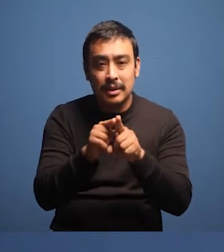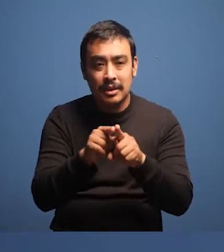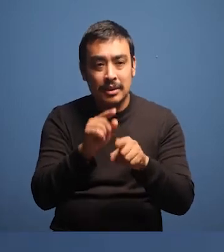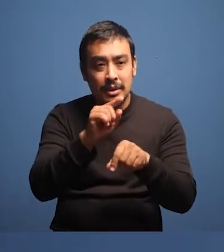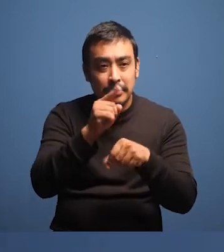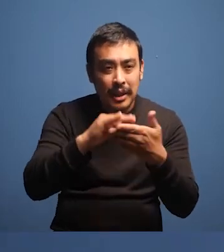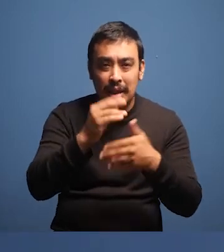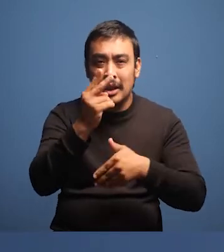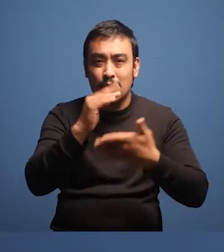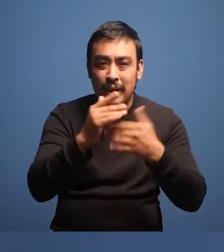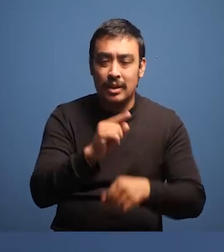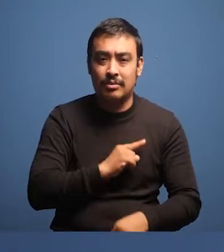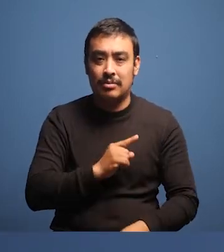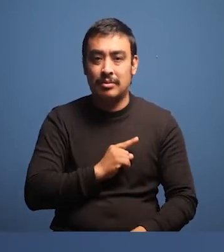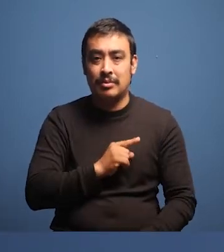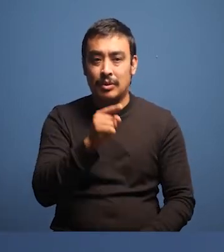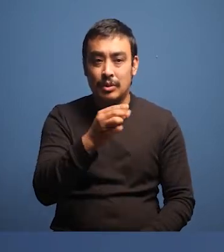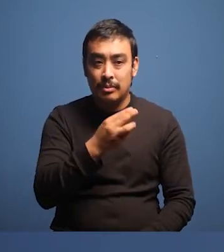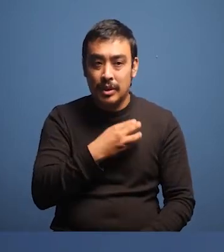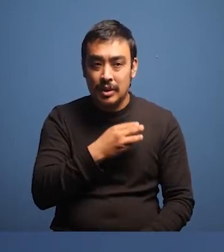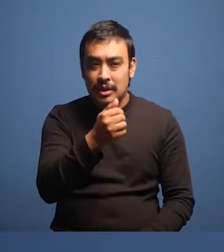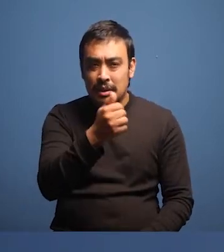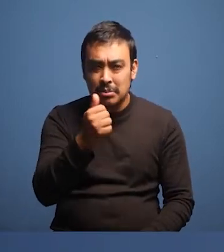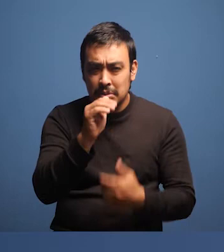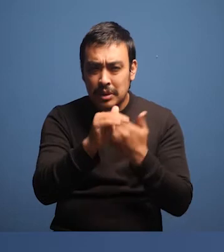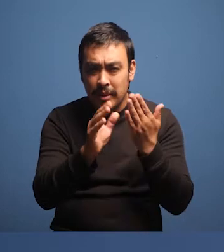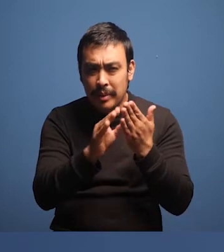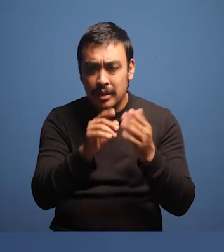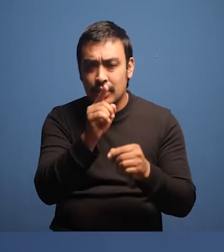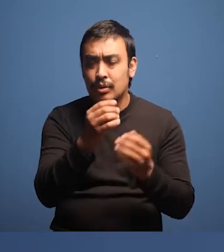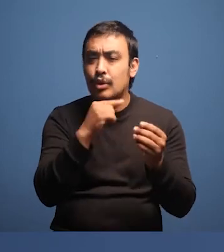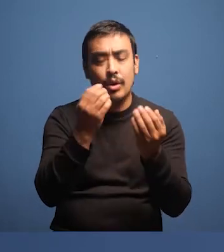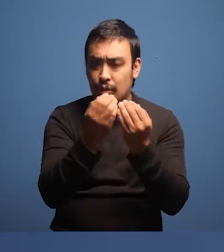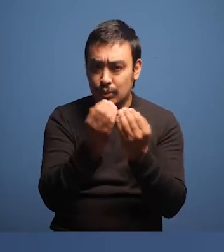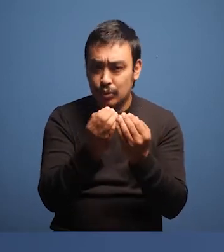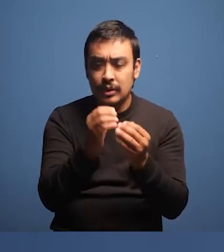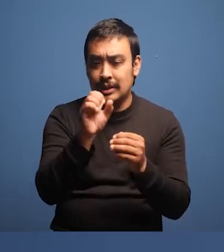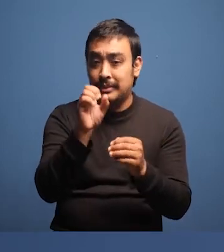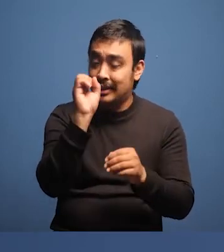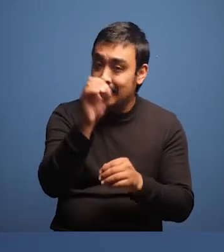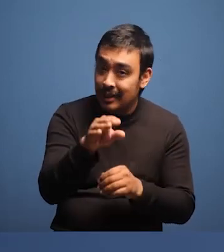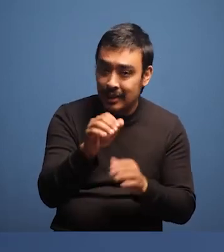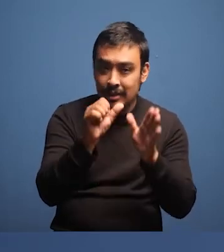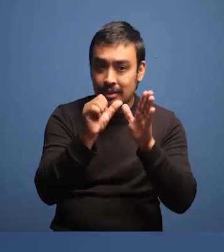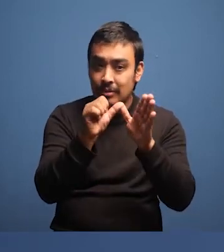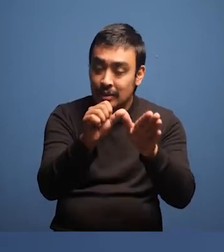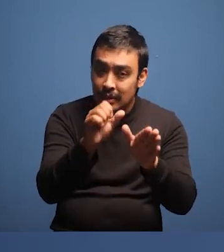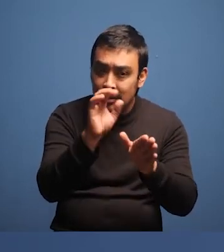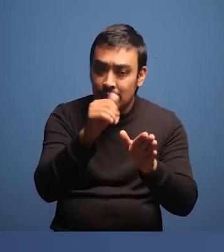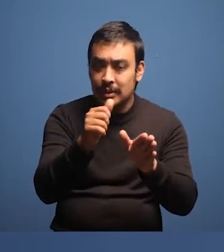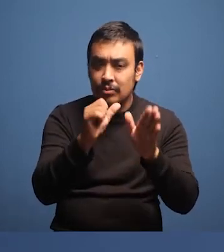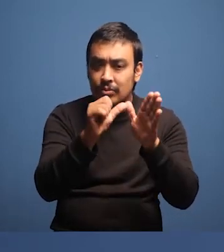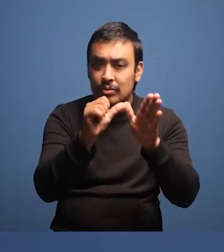months एकदम धेरै फियर भयो कि अनि त्यो मान्छेले मैले चाहिँ राम्ररी नै डोन्ट डु लाइक द्याट यस्तो भनेर मेसेज गरेँ अब त्यसपछि सिन गरेर रिप्लाईहरू